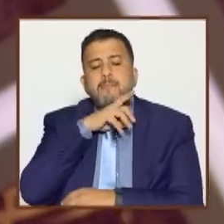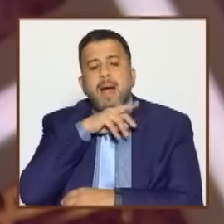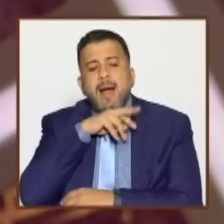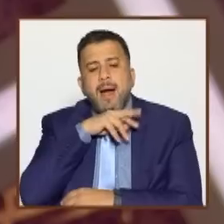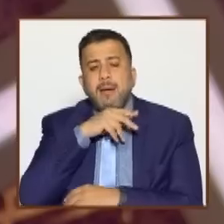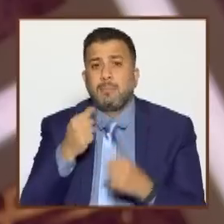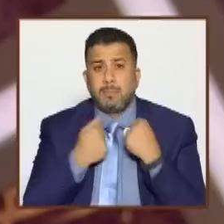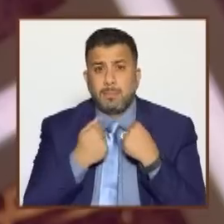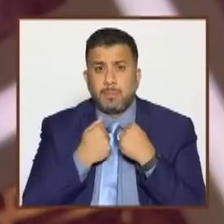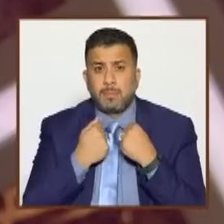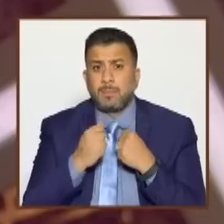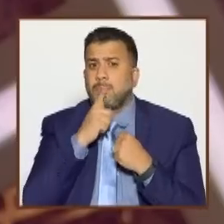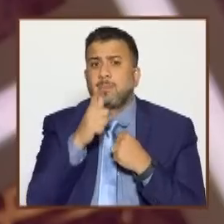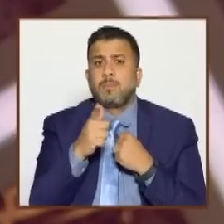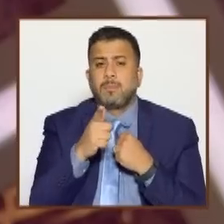والسلام في سائمة